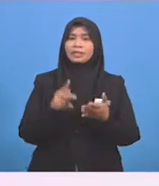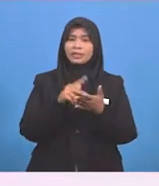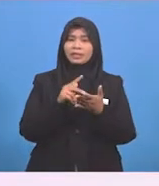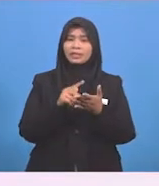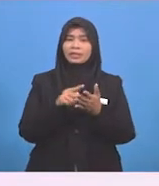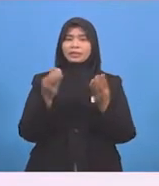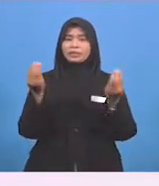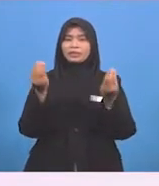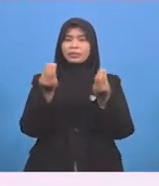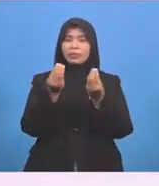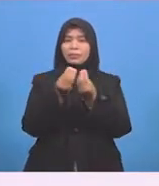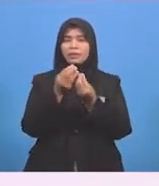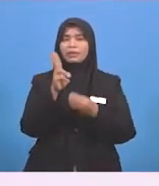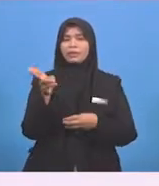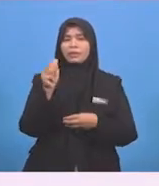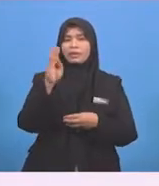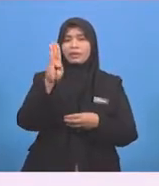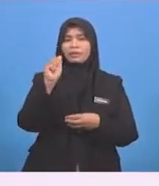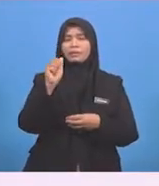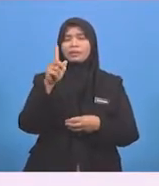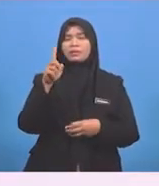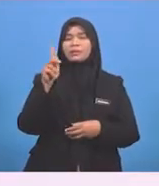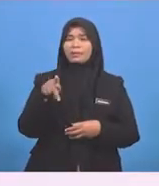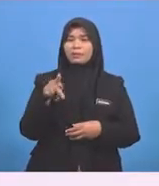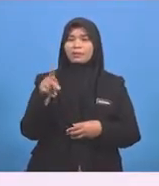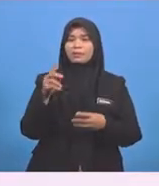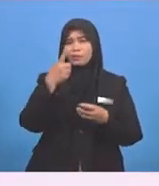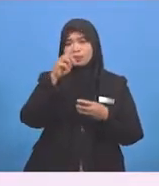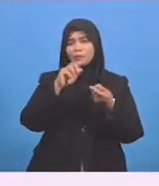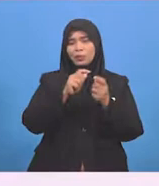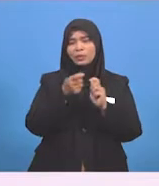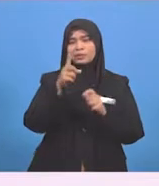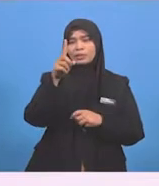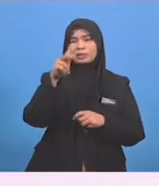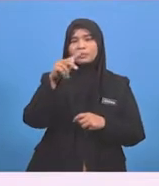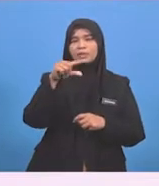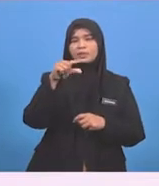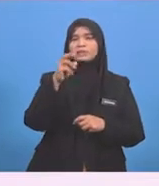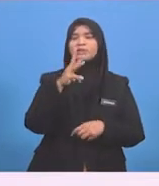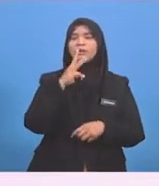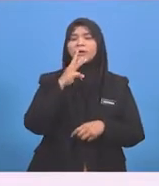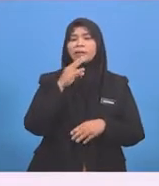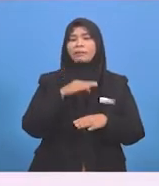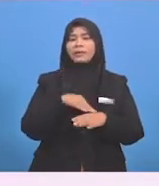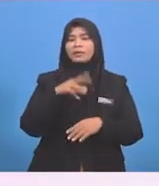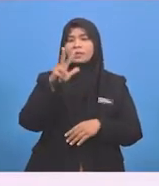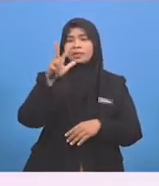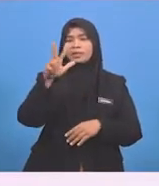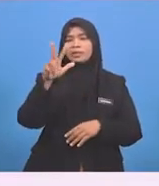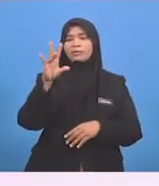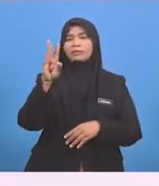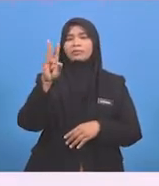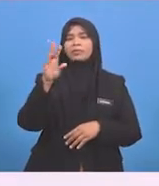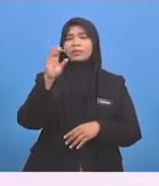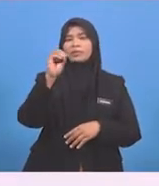Hitungkan jumlah haba yang diperlukan bagi menukar 1 kilogram air pada